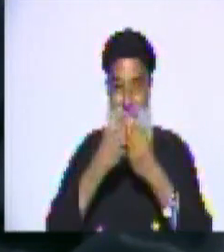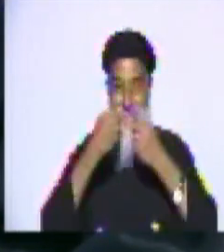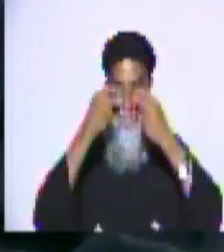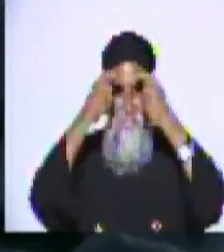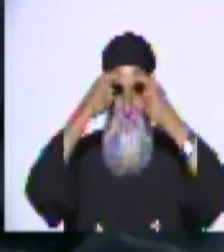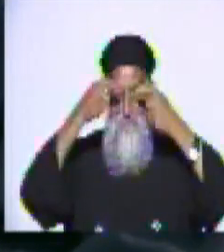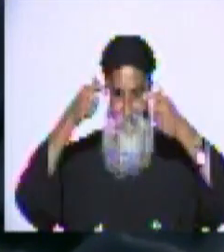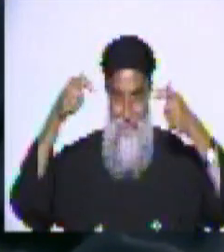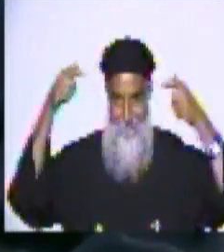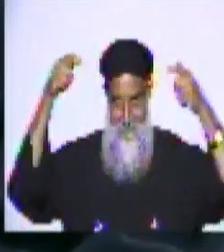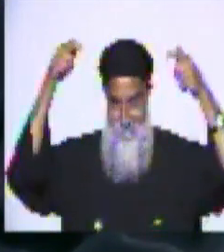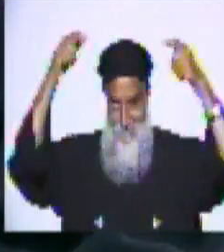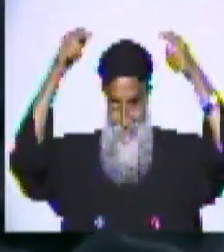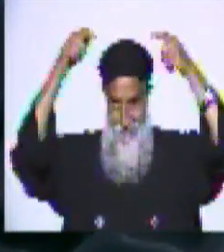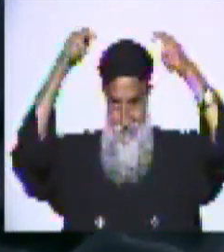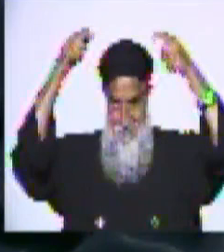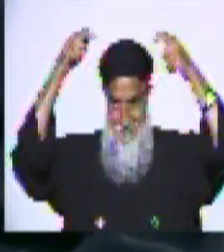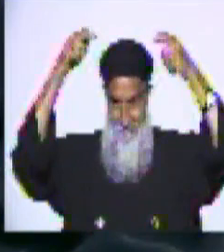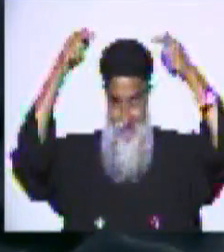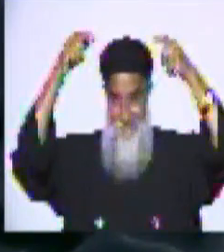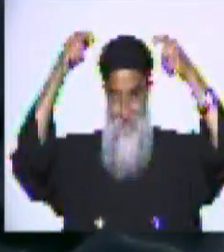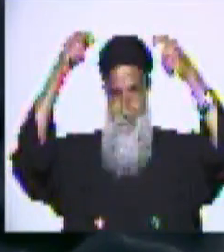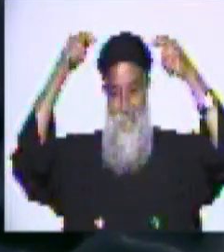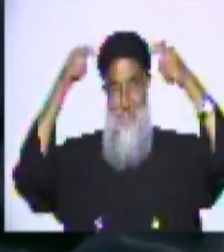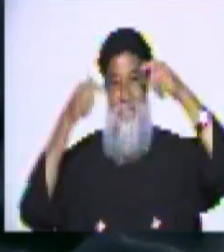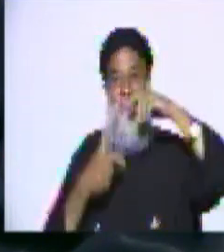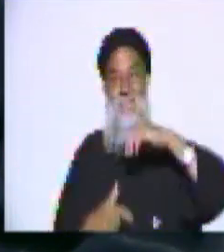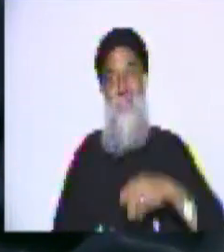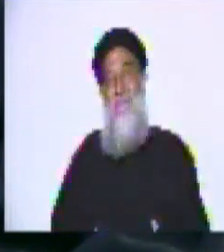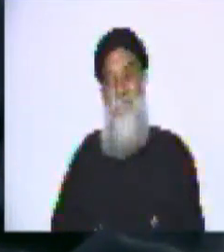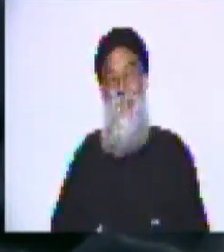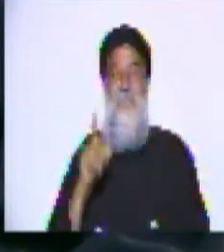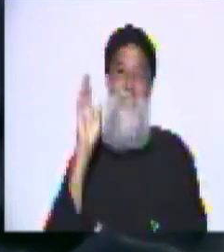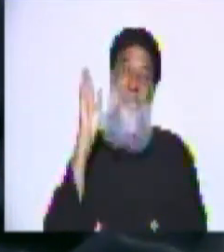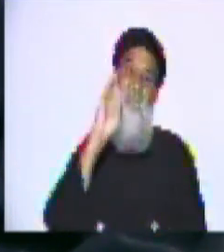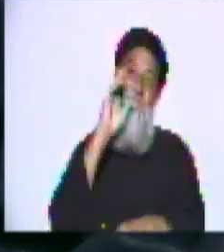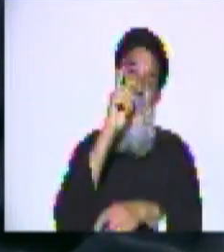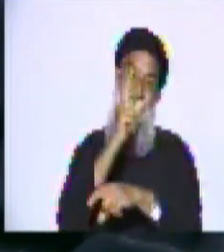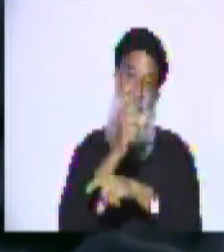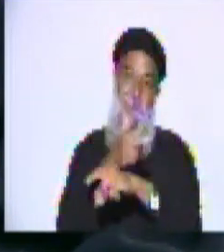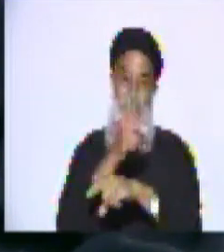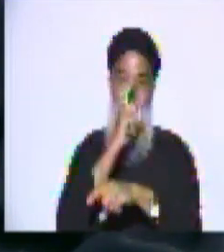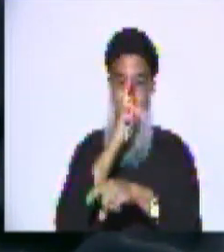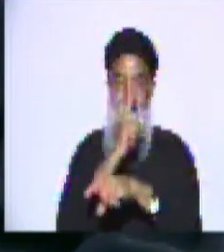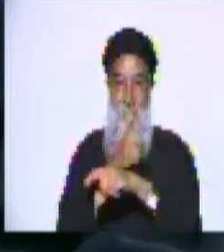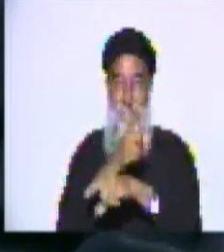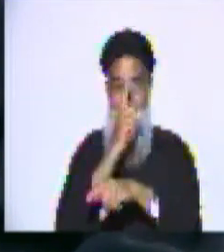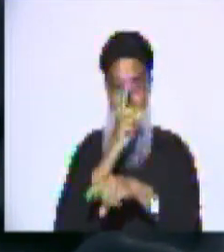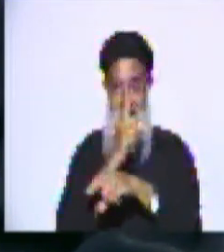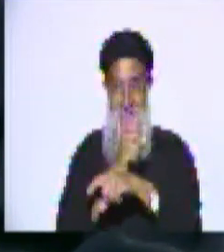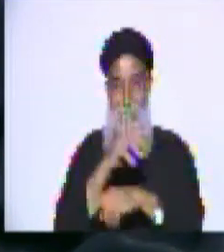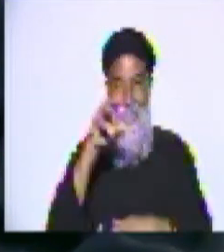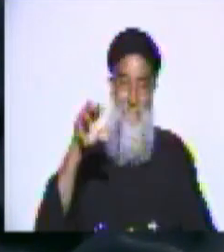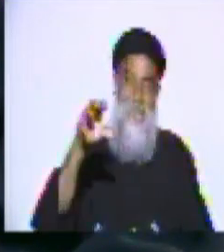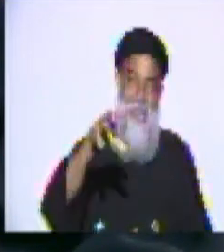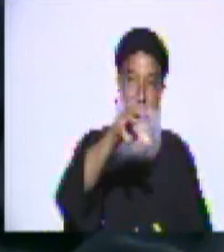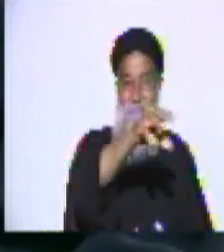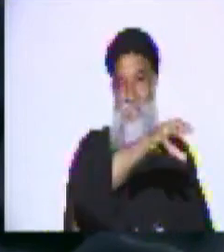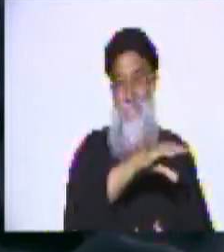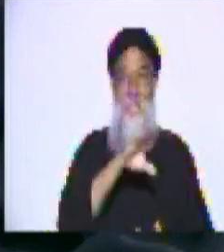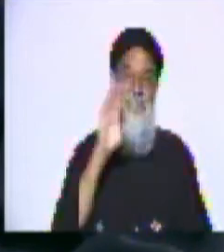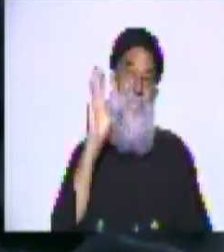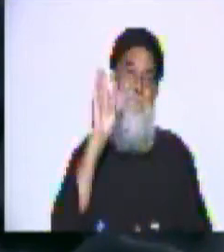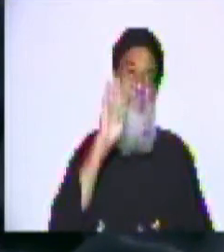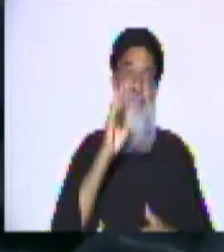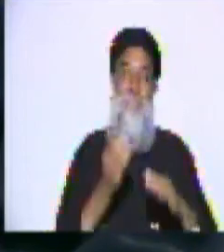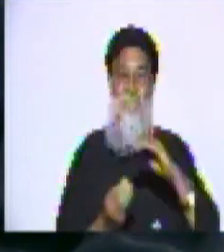بنعمة روح القدس سيدنا نيافة الحبر الجليل أنبا بنيامين، مطران كرسي المنوفية وأستاذ اللاهوت الطقسي